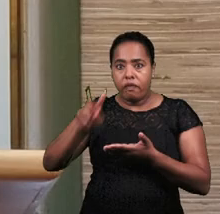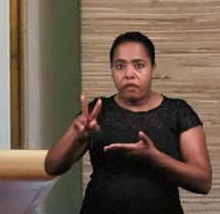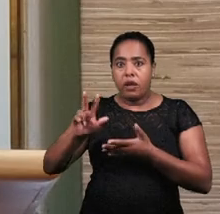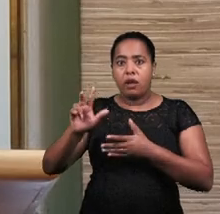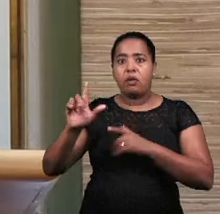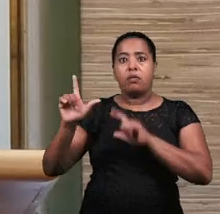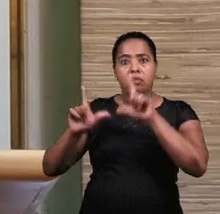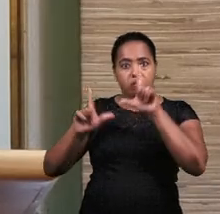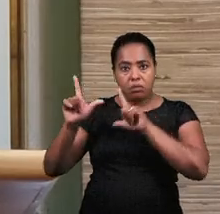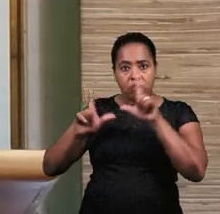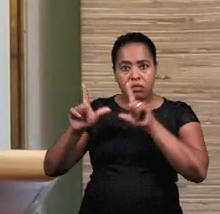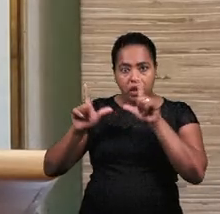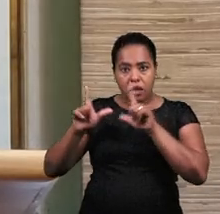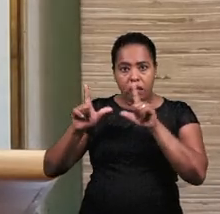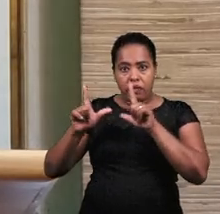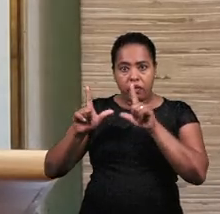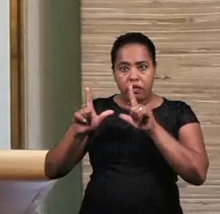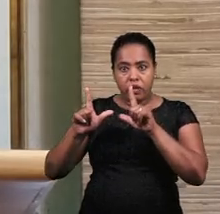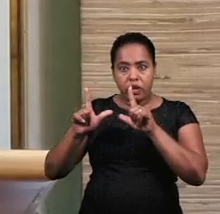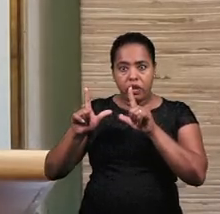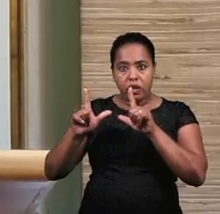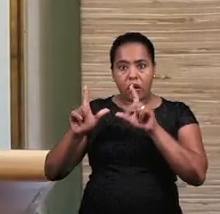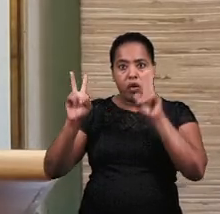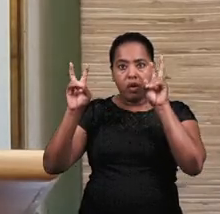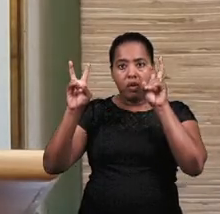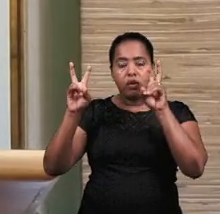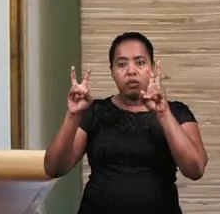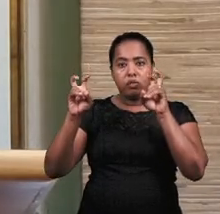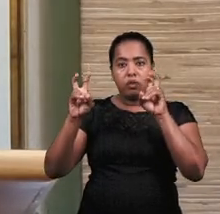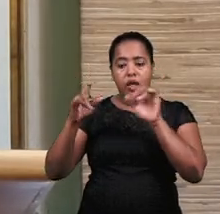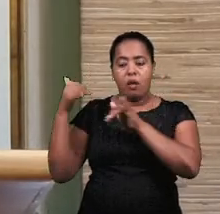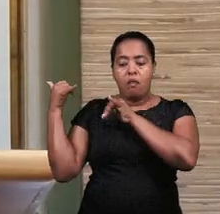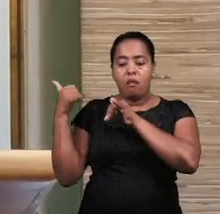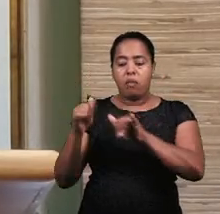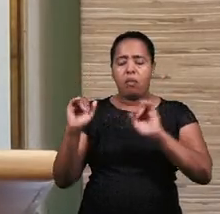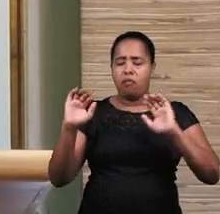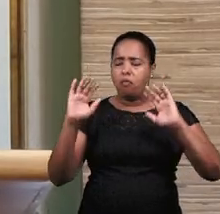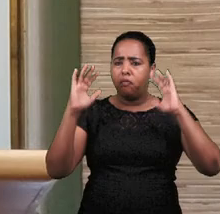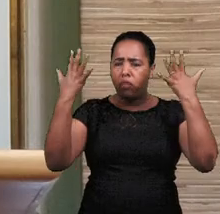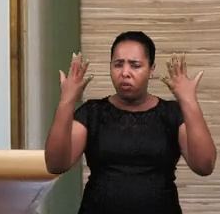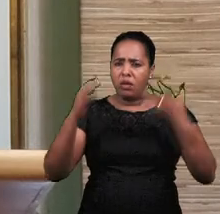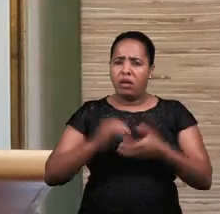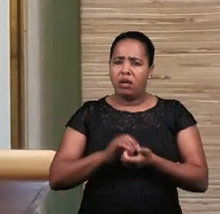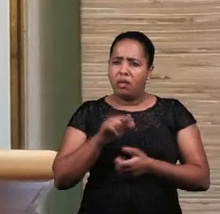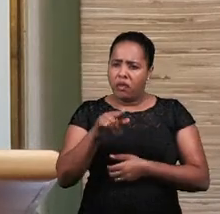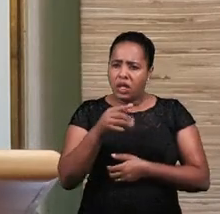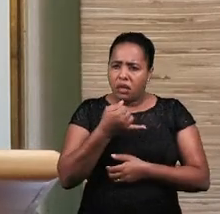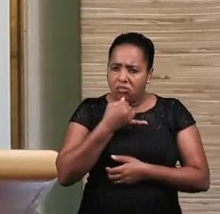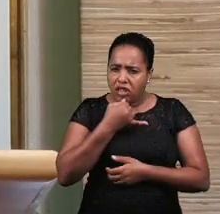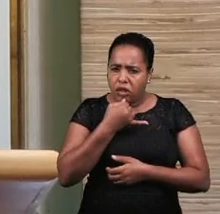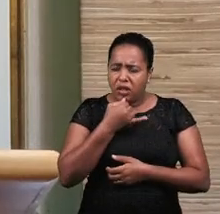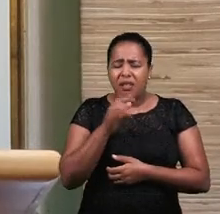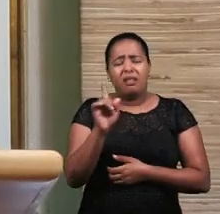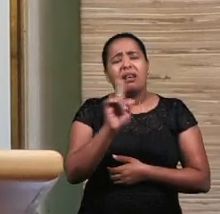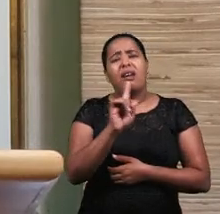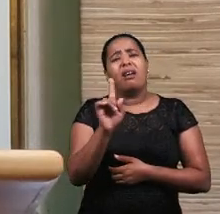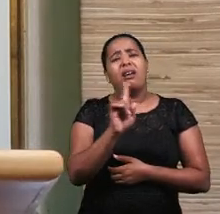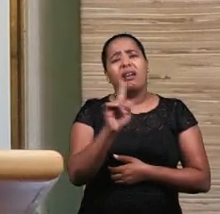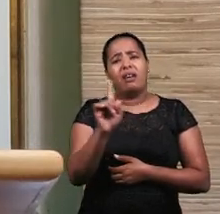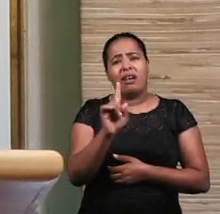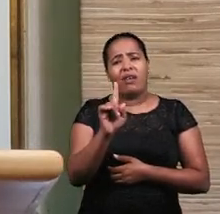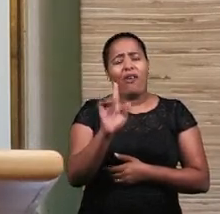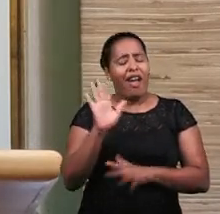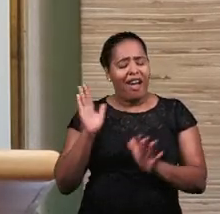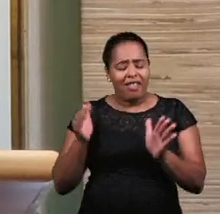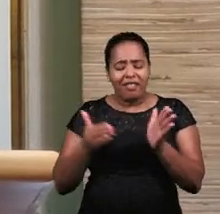ça, c'est expliqué. Il n'est pas nécessaire d'être triste parce que vous n'avez pas invité. Continuez à inviter jusqu'au retour du